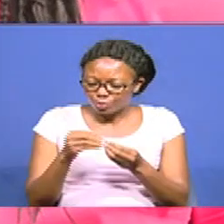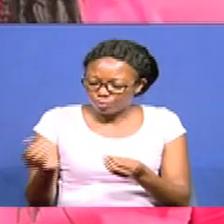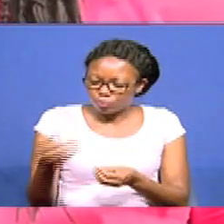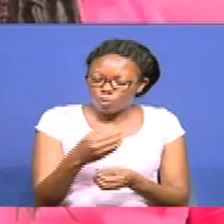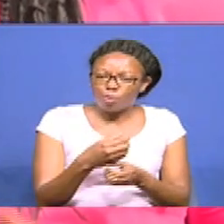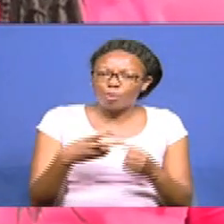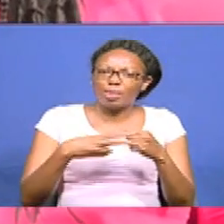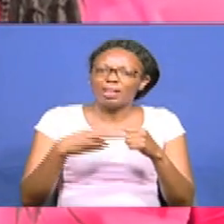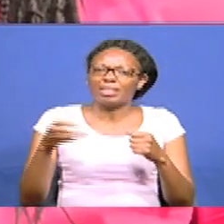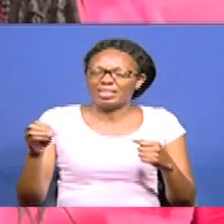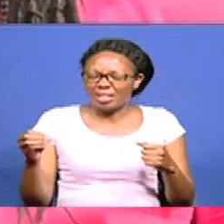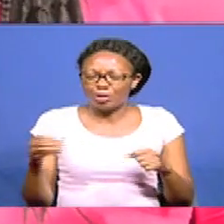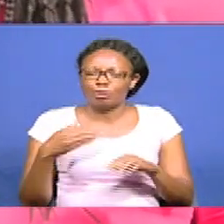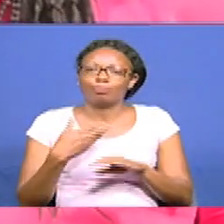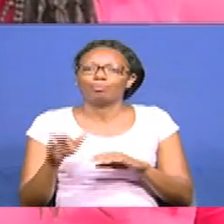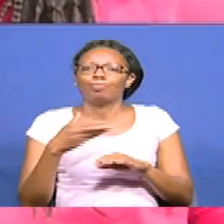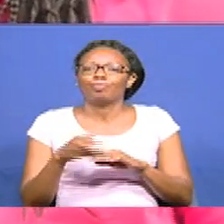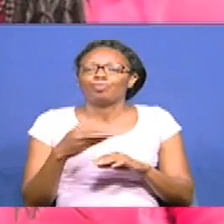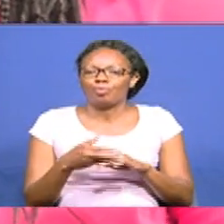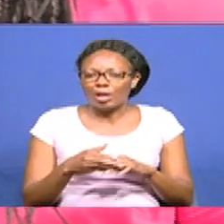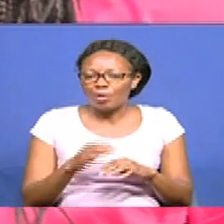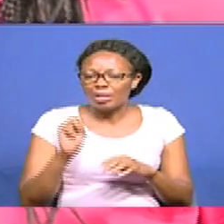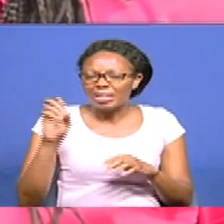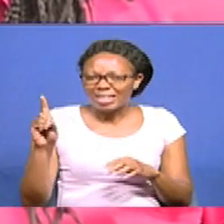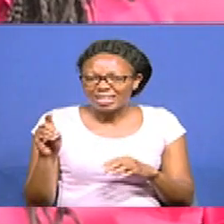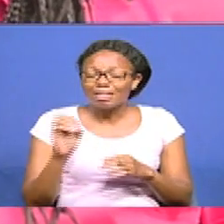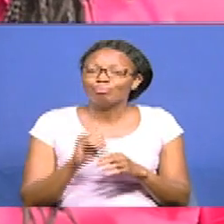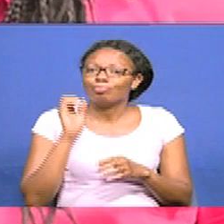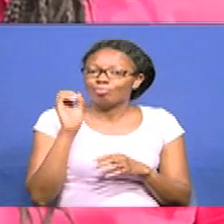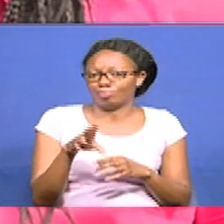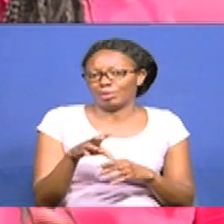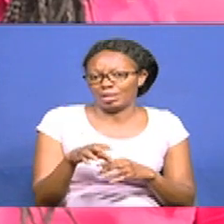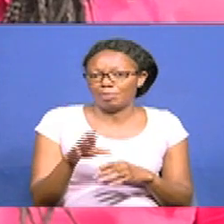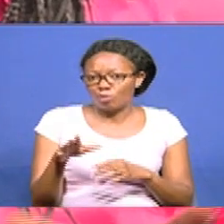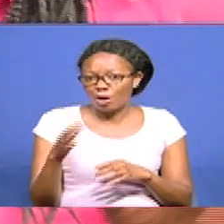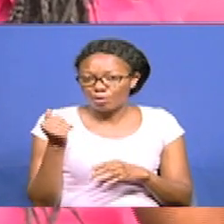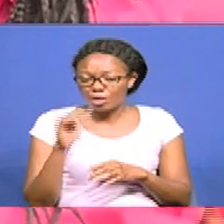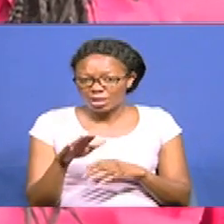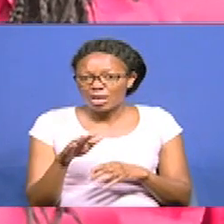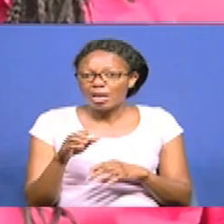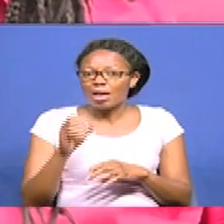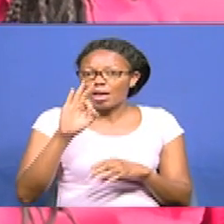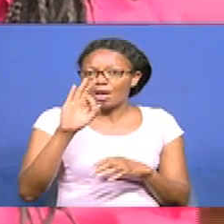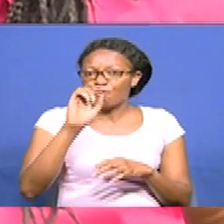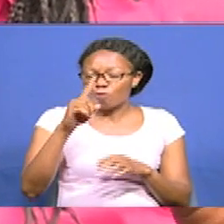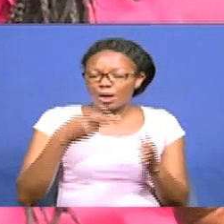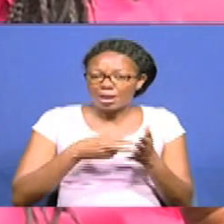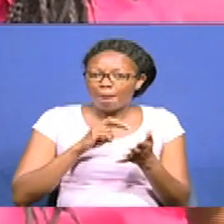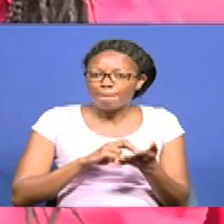hivyo unapoteza sana. Na hizi begu ziko bei kali kwa sababu ni zile F1,